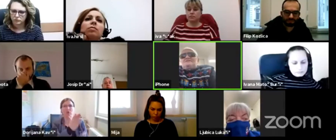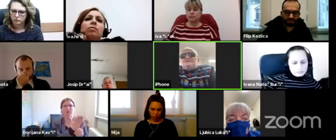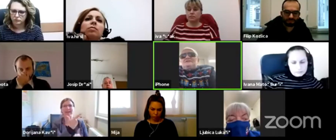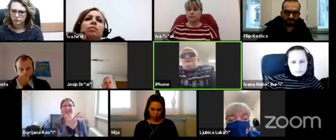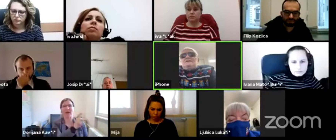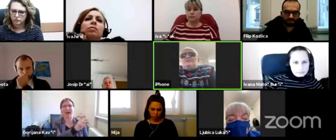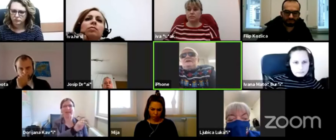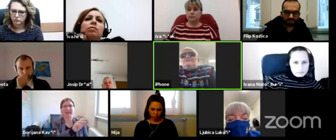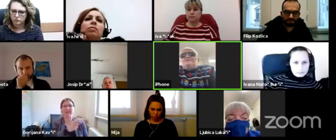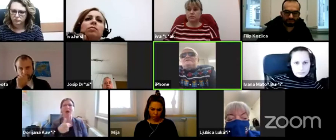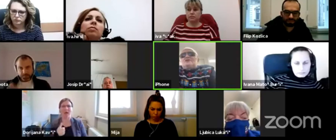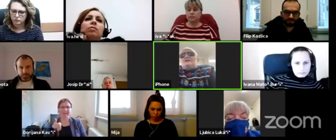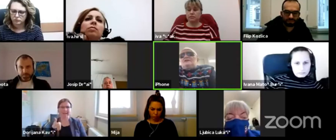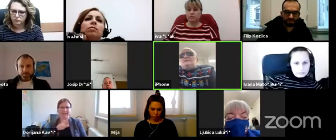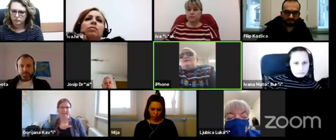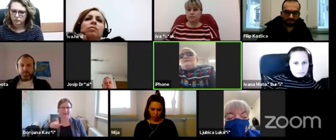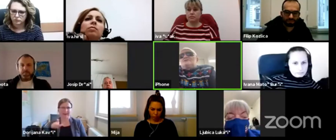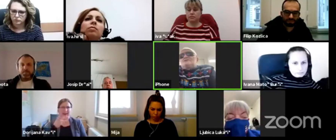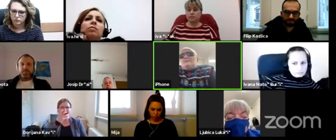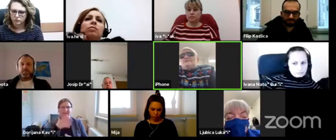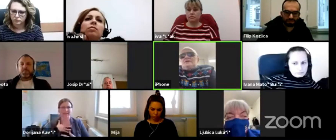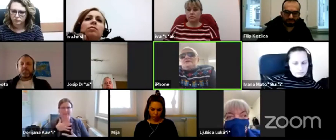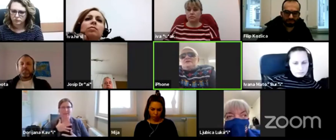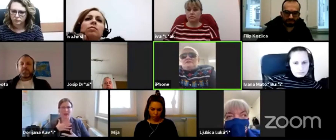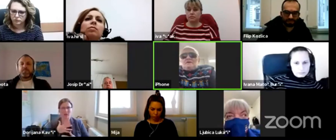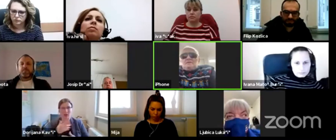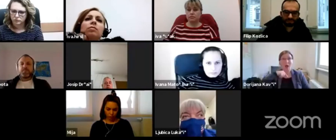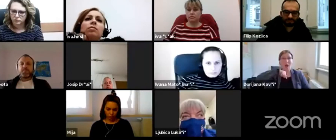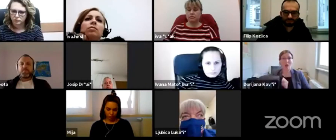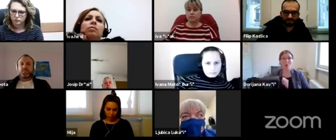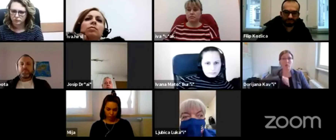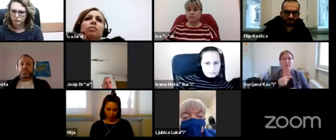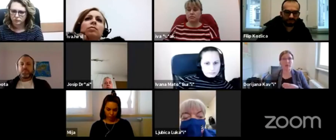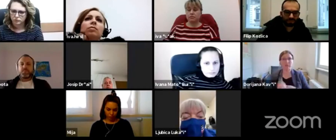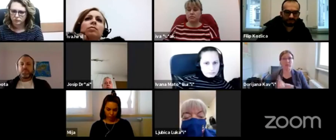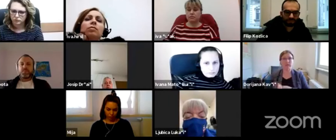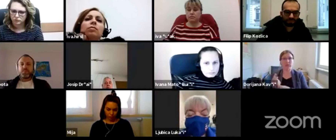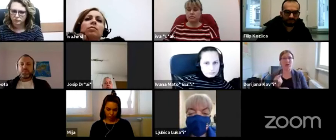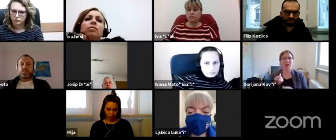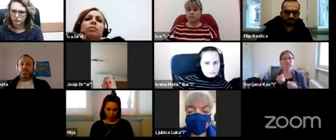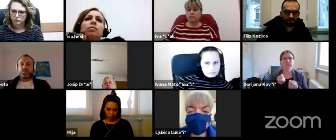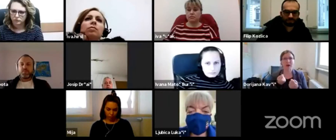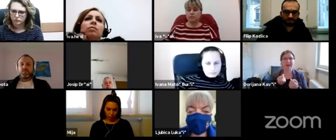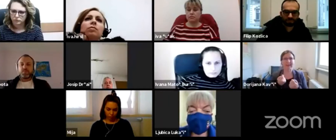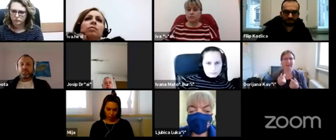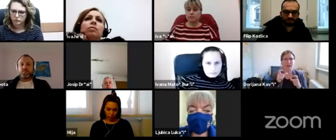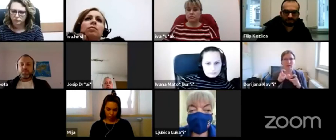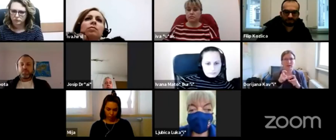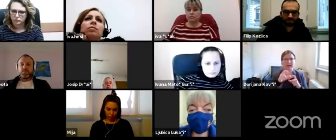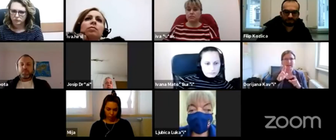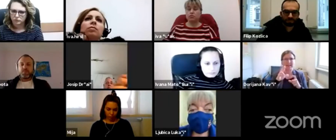Za tih tjedan dana pojavile su se bakterije koje se lako pojave u bolnici, dakle sepsa.